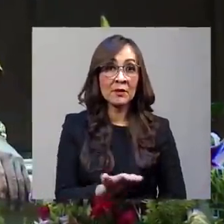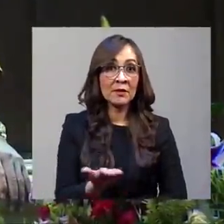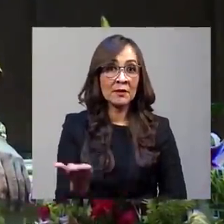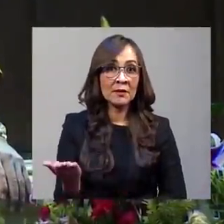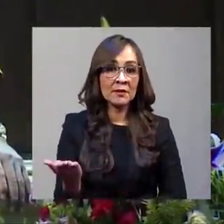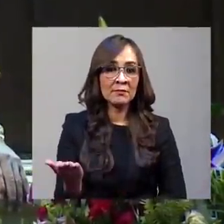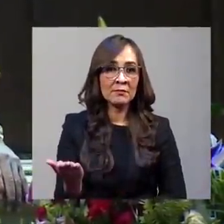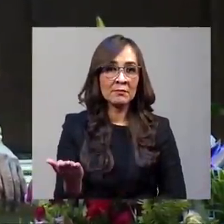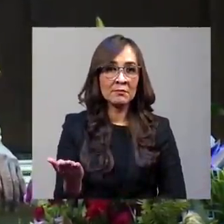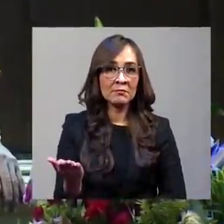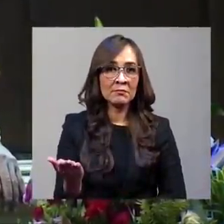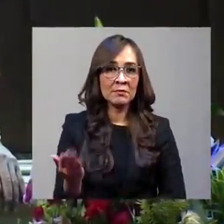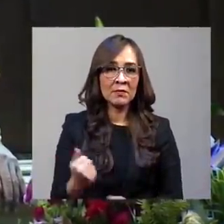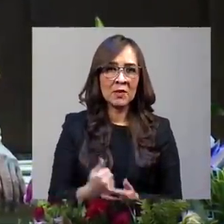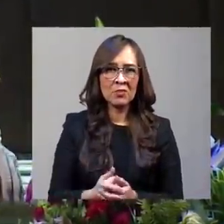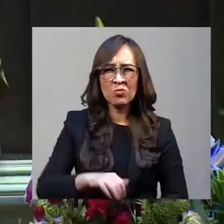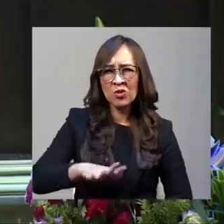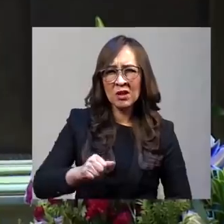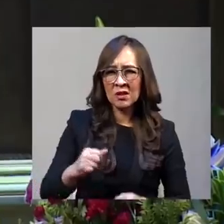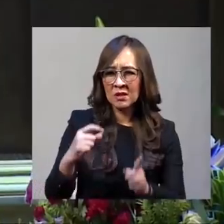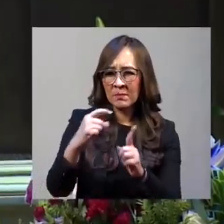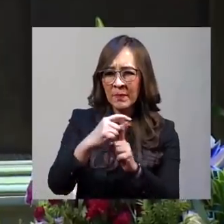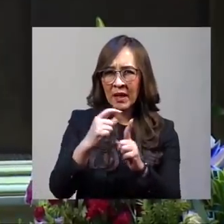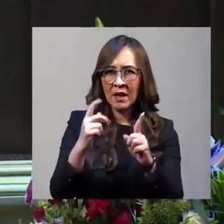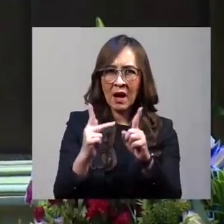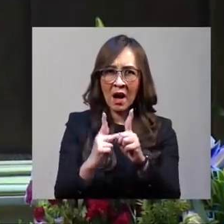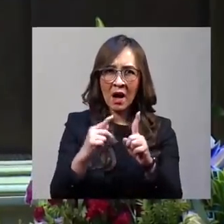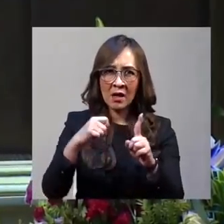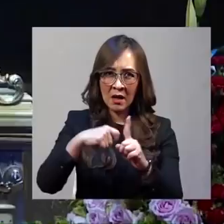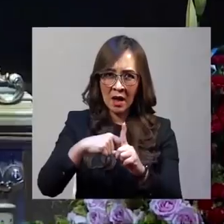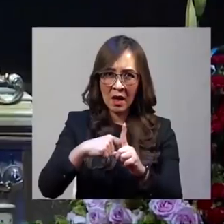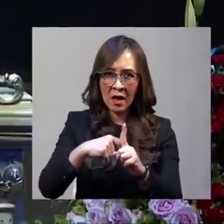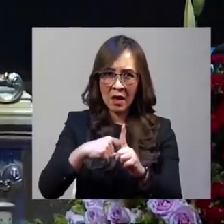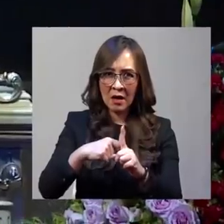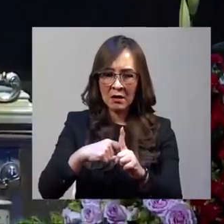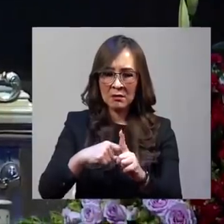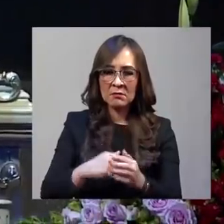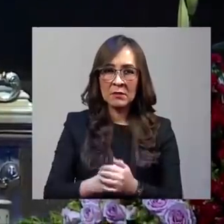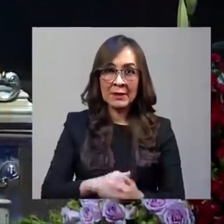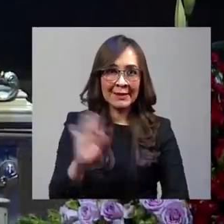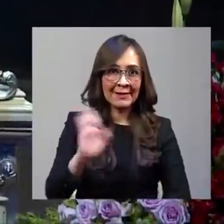harus sebut. Saudara-saudara yang di PHK, saudara-saudara yang dirumahkan. Tidak boleh makin lama makin lemah.